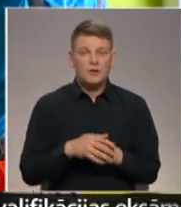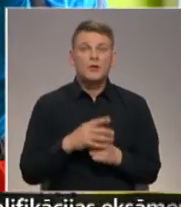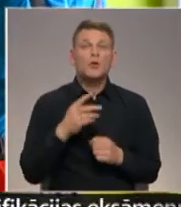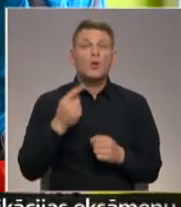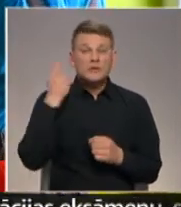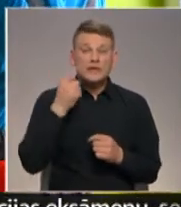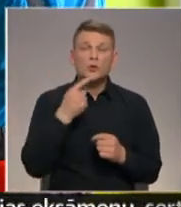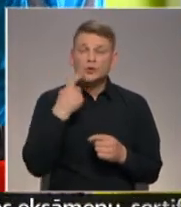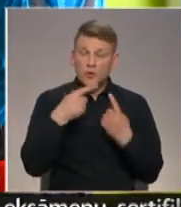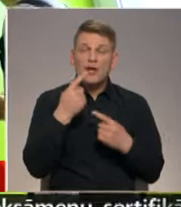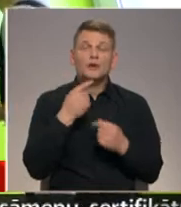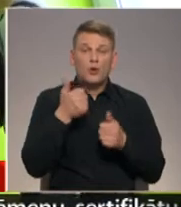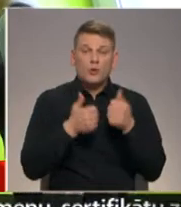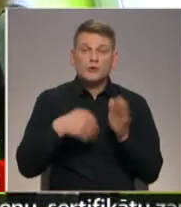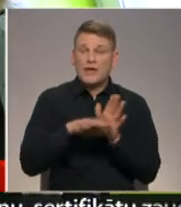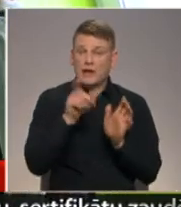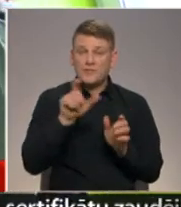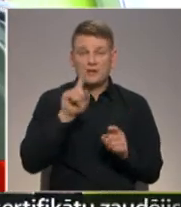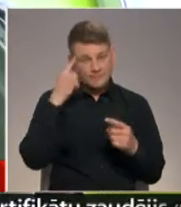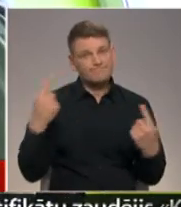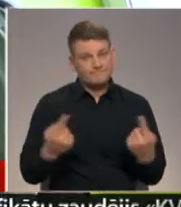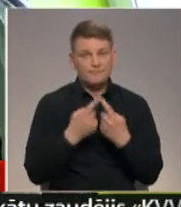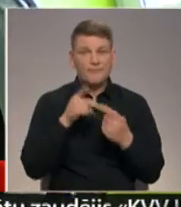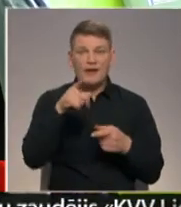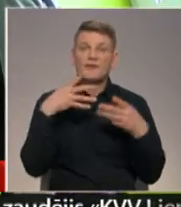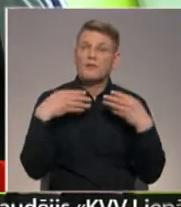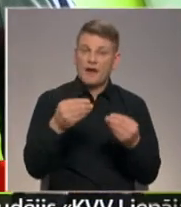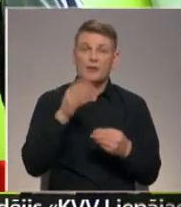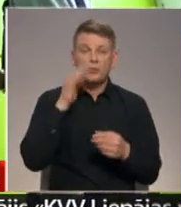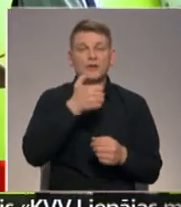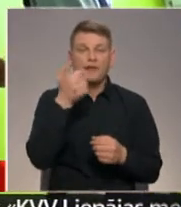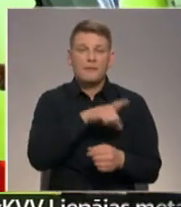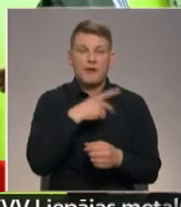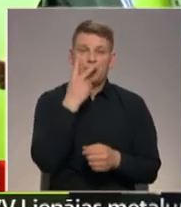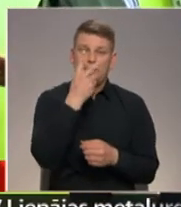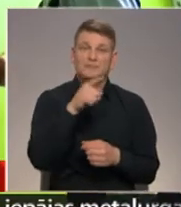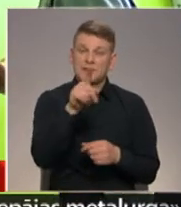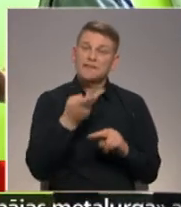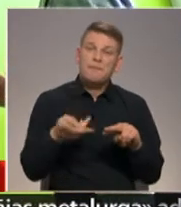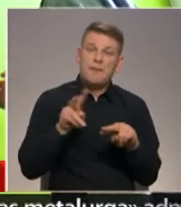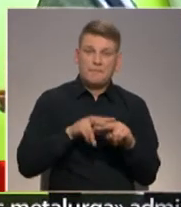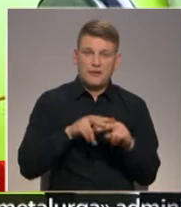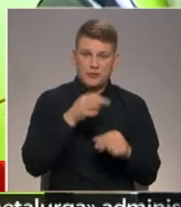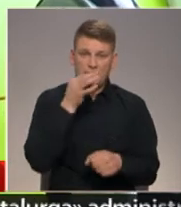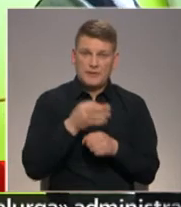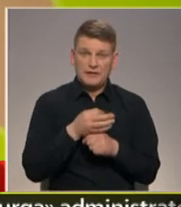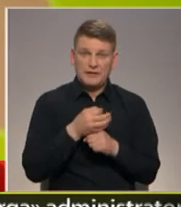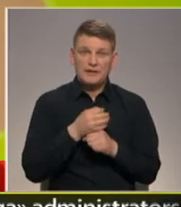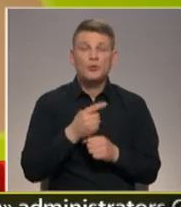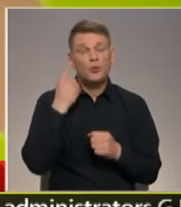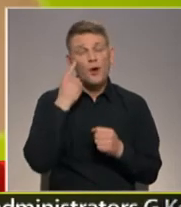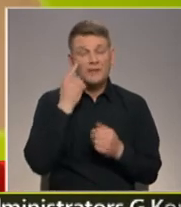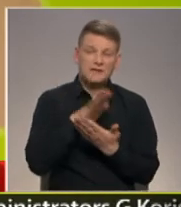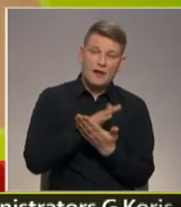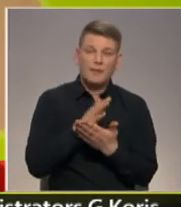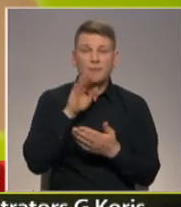konkursa dalībnieki ir viensprāts, ka tas, ka viņu veikums būs redzams vēl gadiem ilgi, uzliek papildus atbildību. Domas gan dalās par